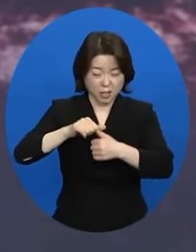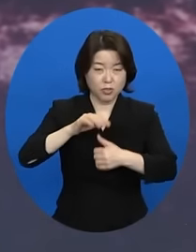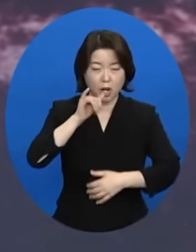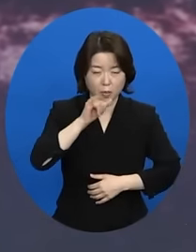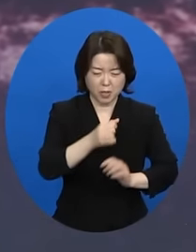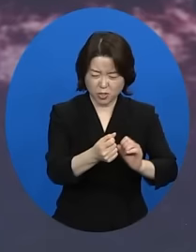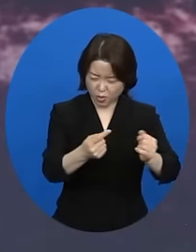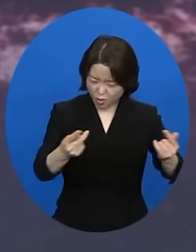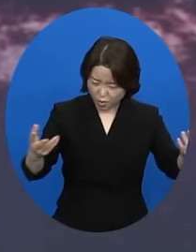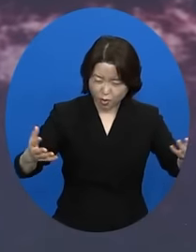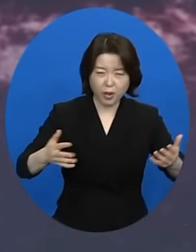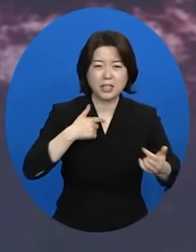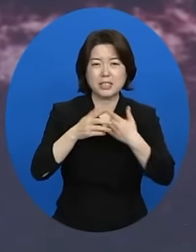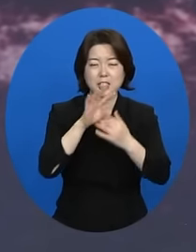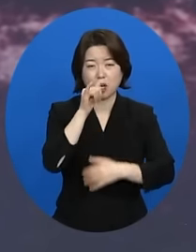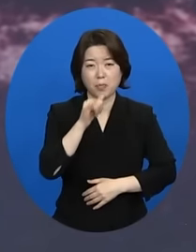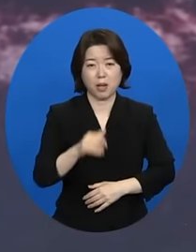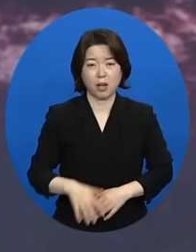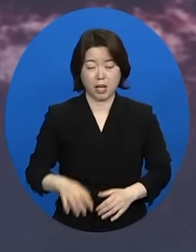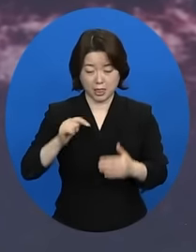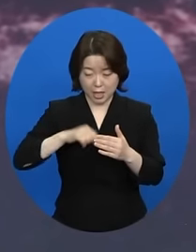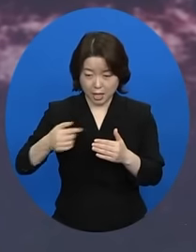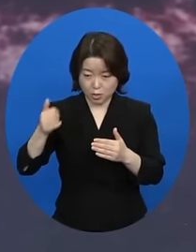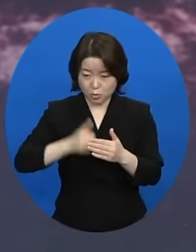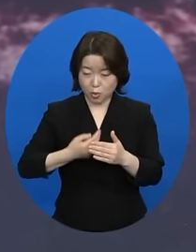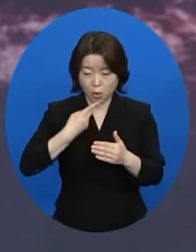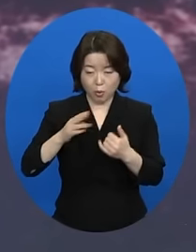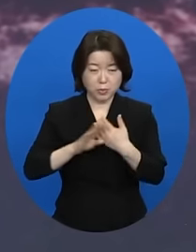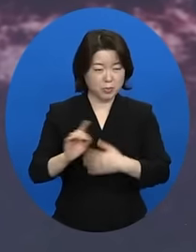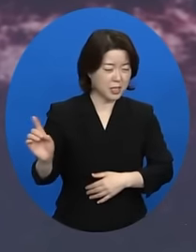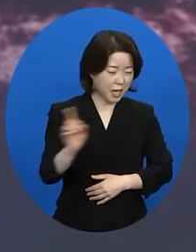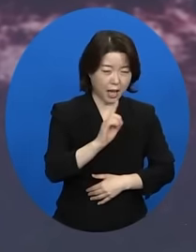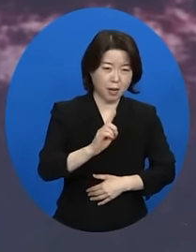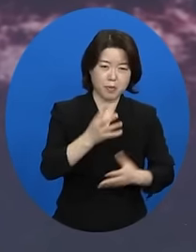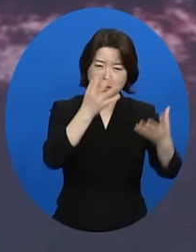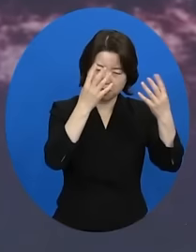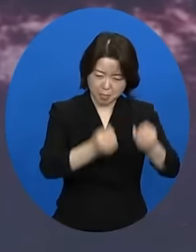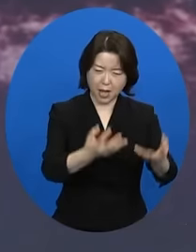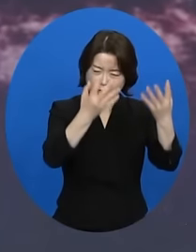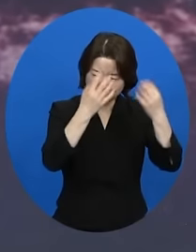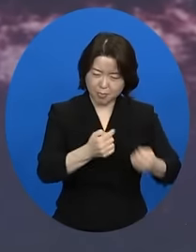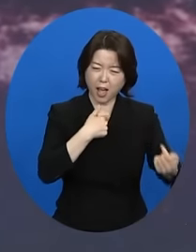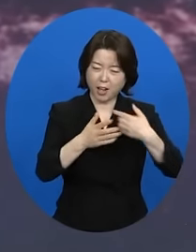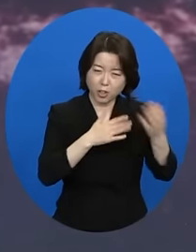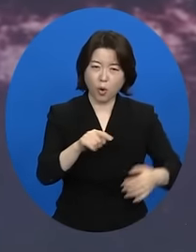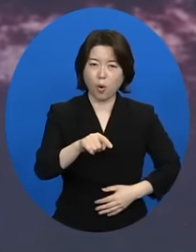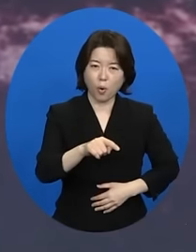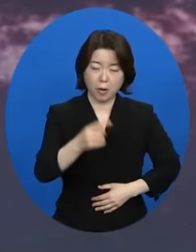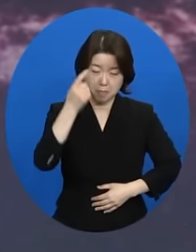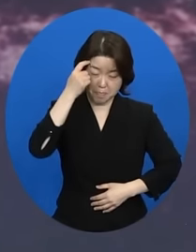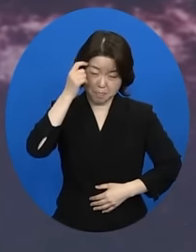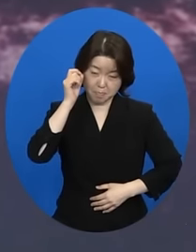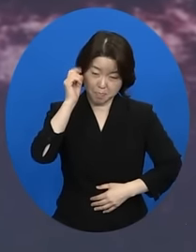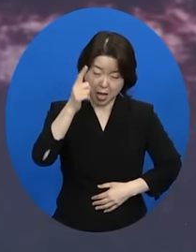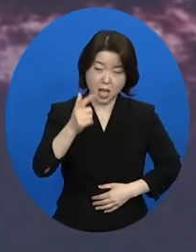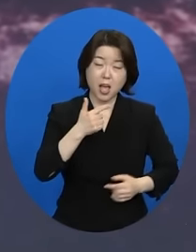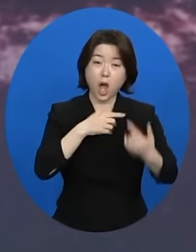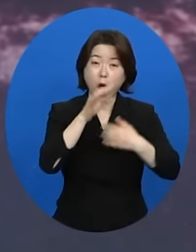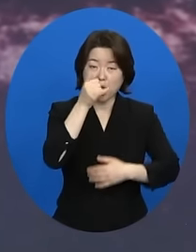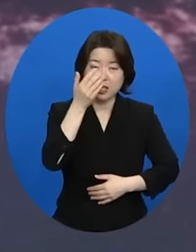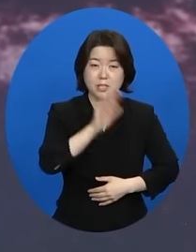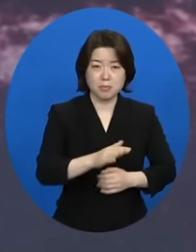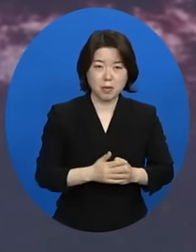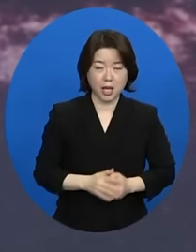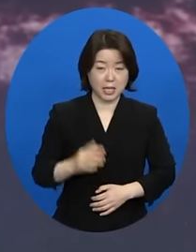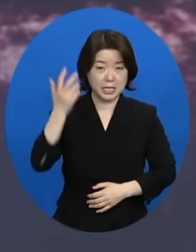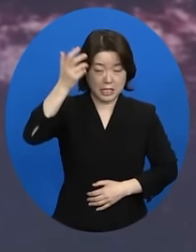내 안에 베델에 머물러 있지 아니하면 아무리 너가 수많은 경험과 영적인 체험을 했다 할지라도 아무리 많은